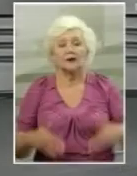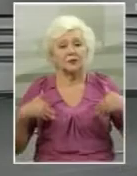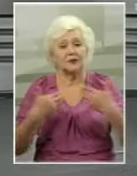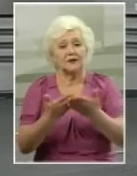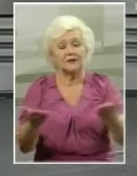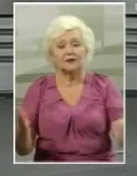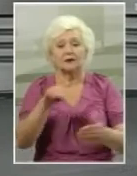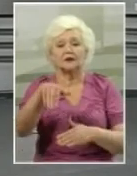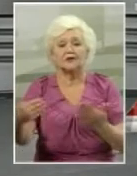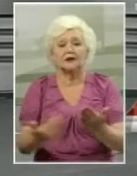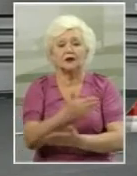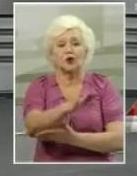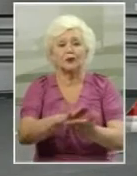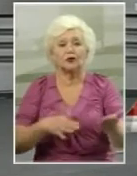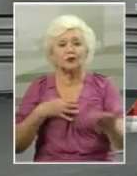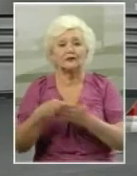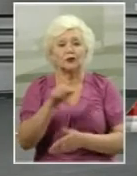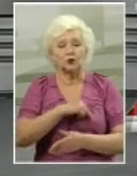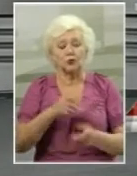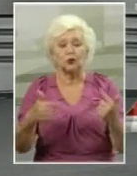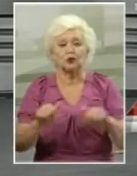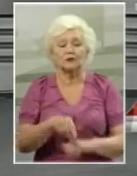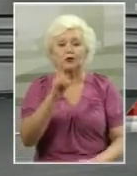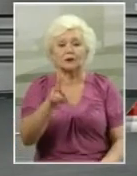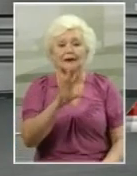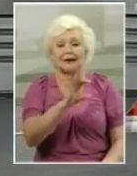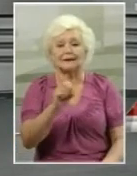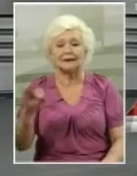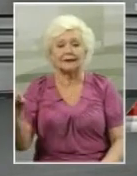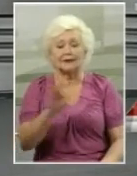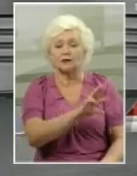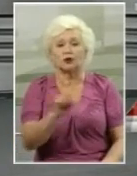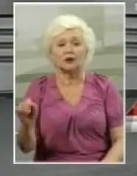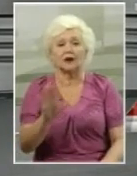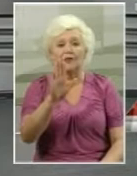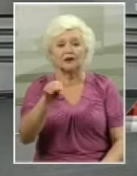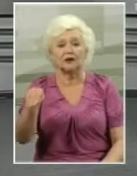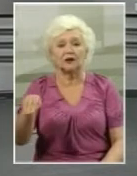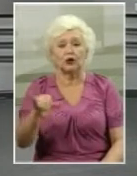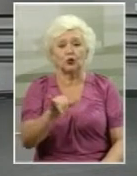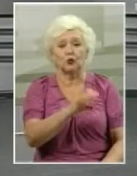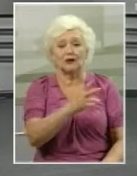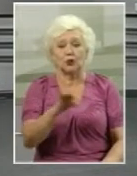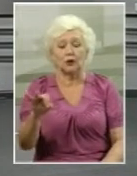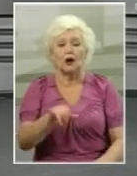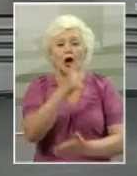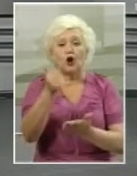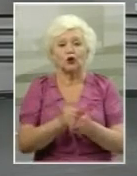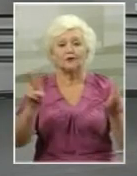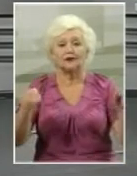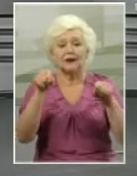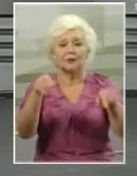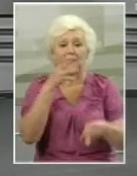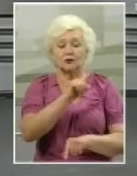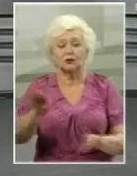Моє вітання. Таврійські новини продовжують свою роботу. У студії Ксенія Сіліна, сурдопереклад Валентини Туніної. І головні теми на цю годину